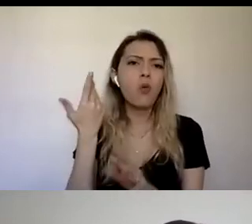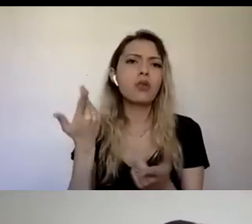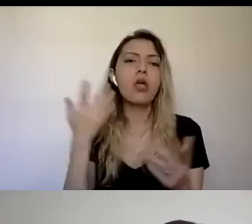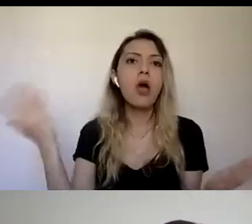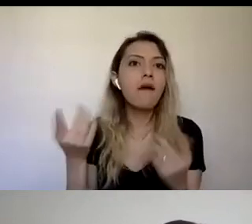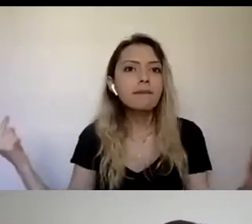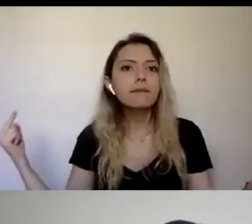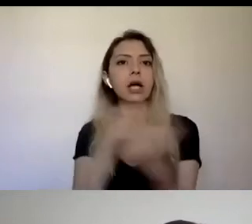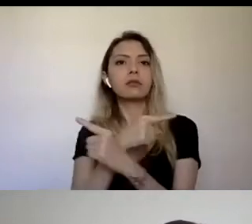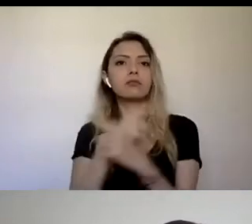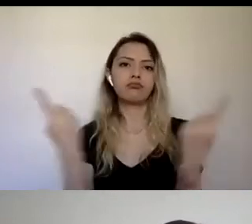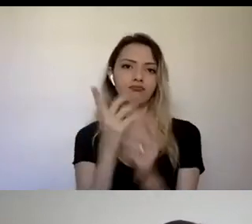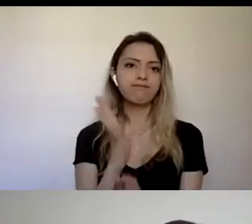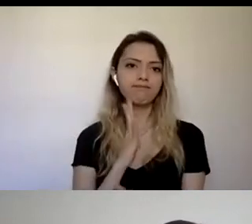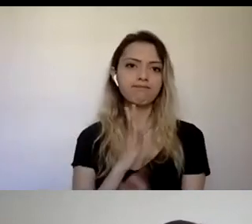vardı.